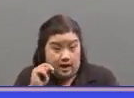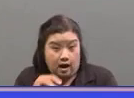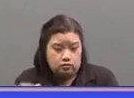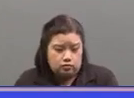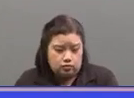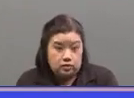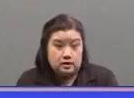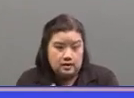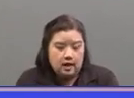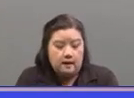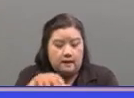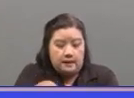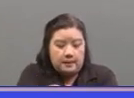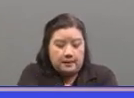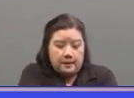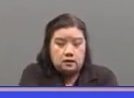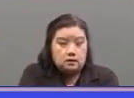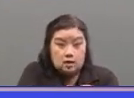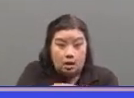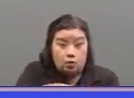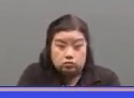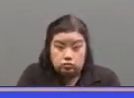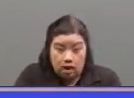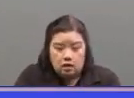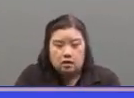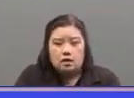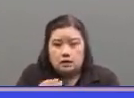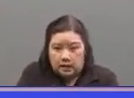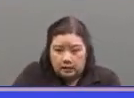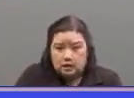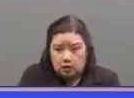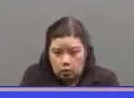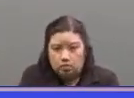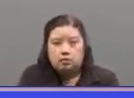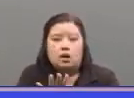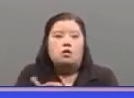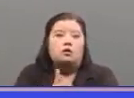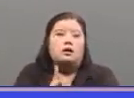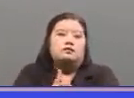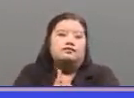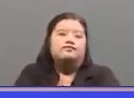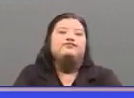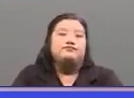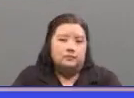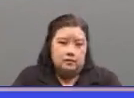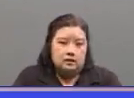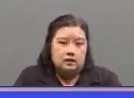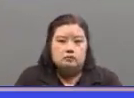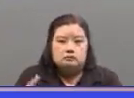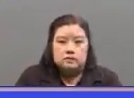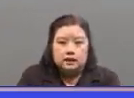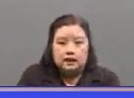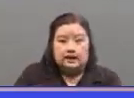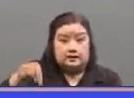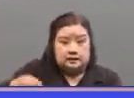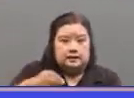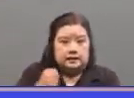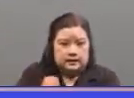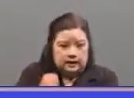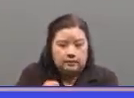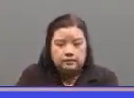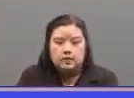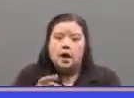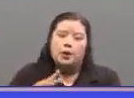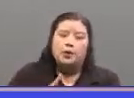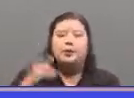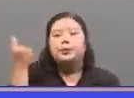ก็มีใช่ค่ะก็อย่างวันที่11ที่ผ่านมาเนี่ยนะคะก็มีการวัดระดับน้ำในแม่น้ำโข